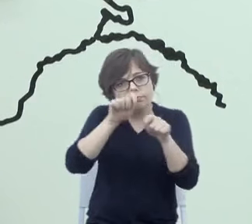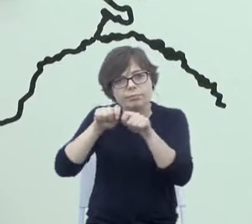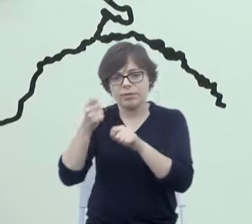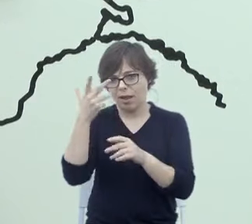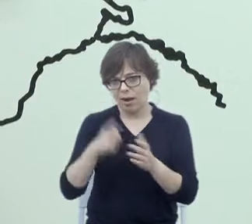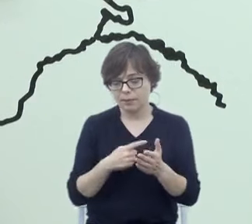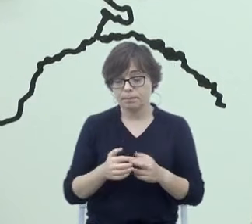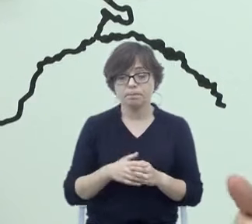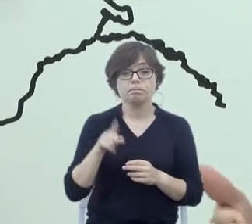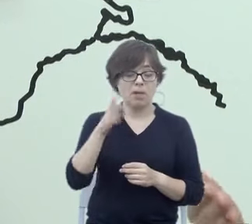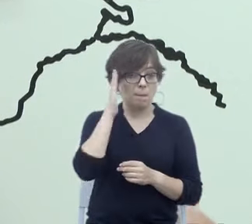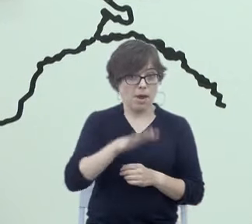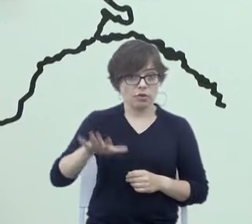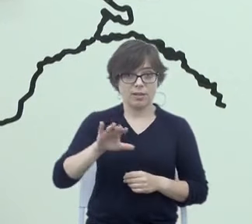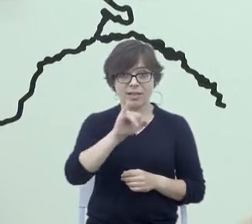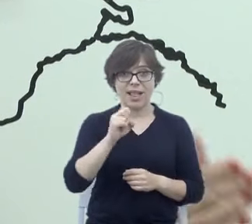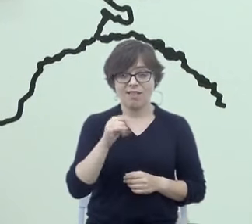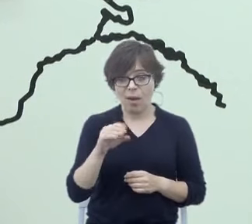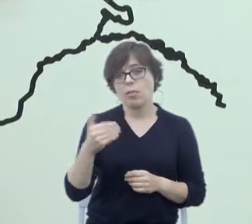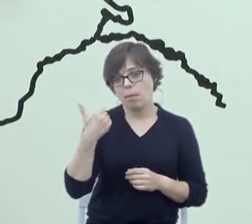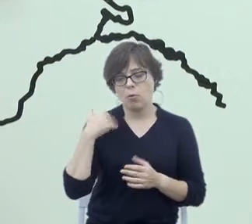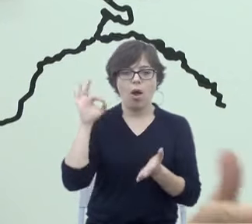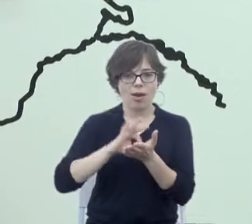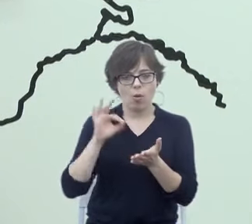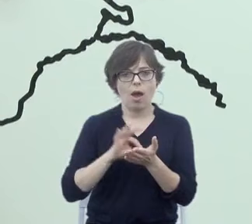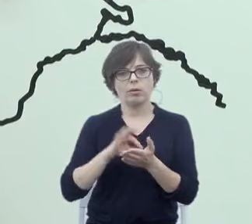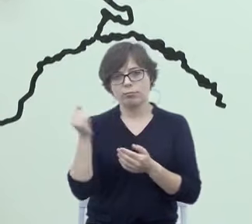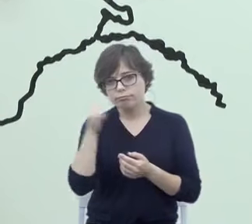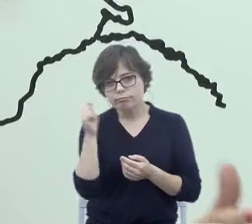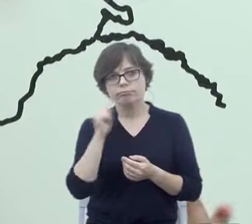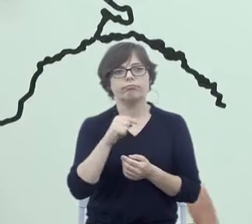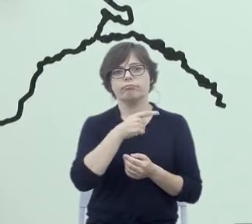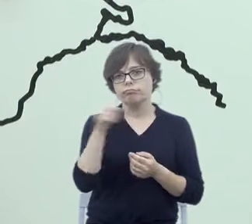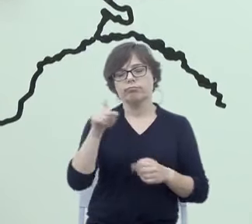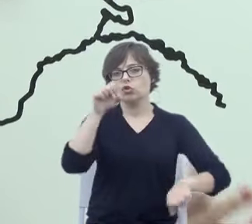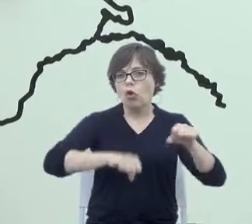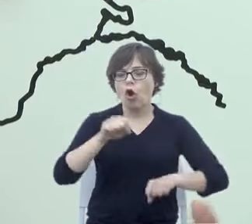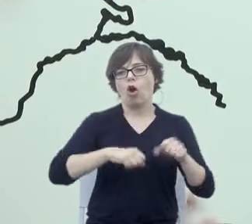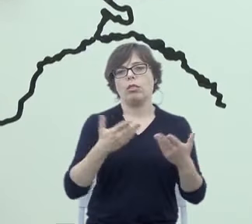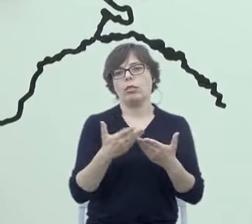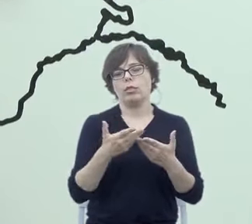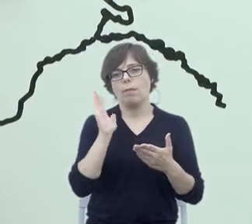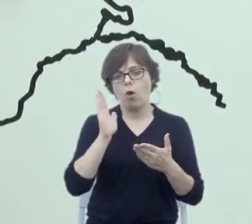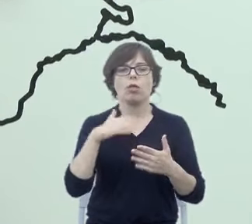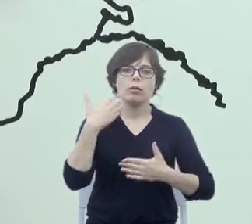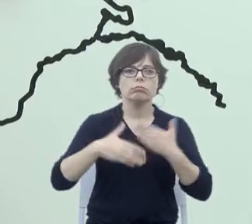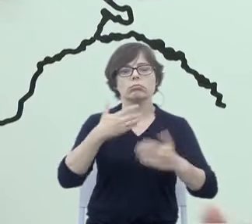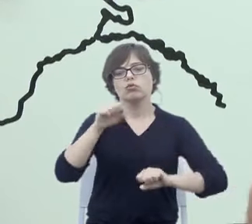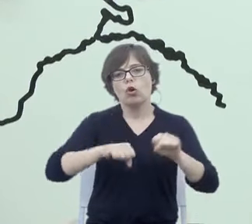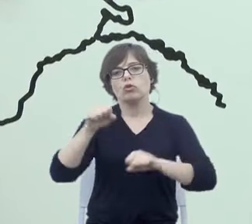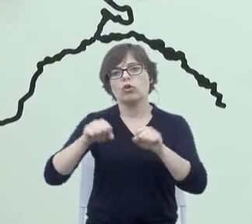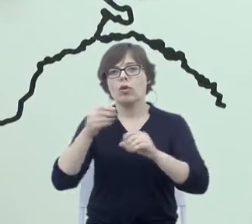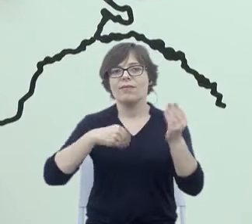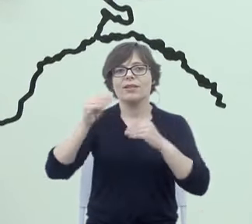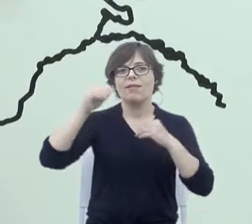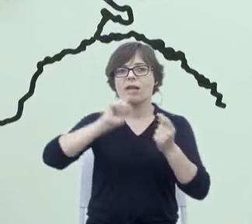mieszkańcy Jedwabnego byli regularnie na rozprawach sądowych, które z czasem coraz bardziej były